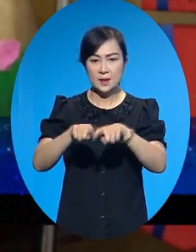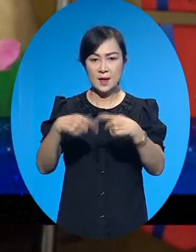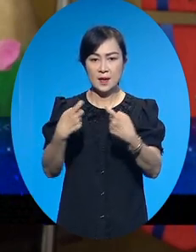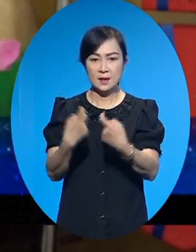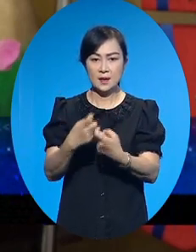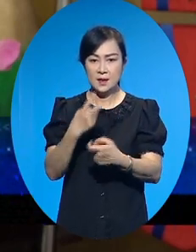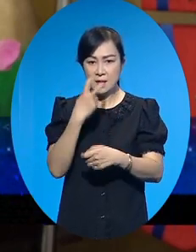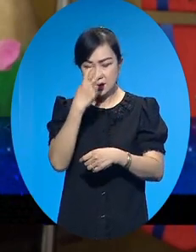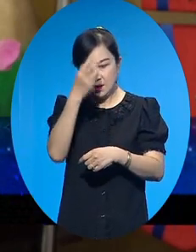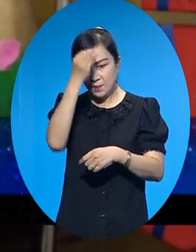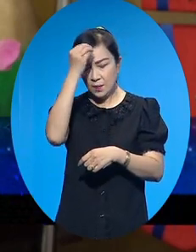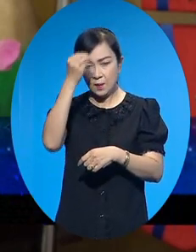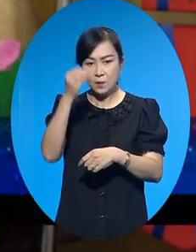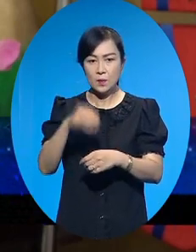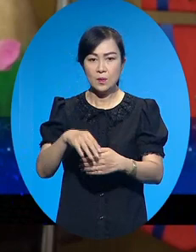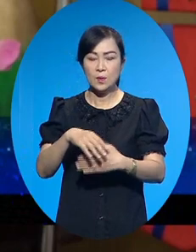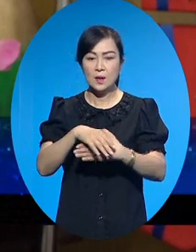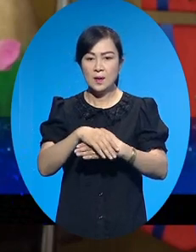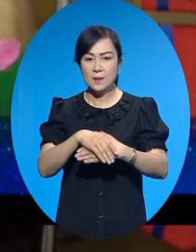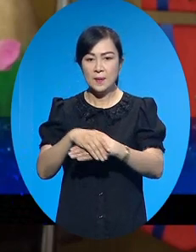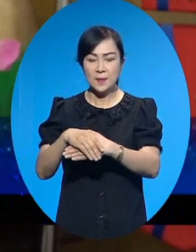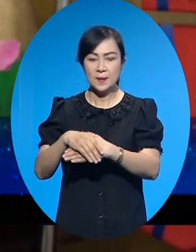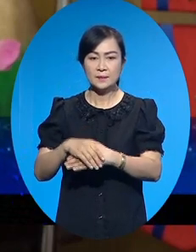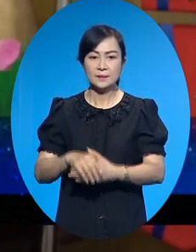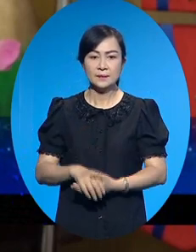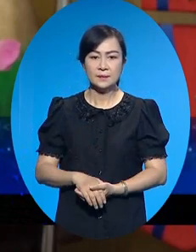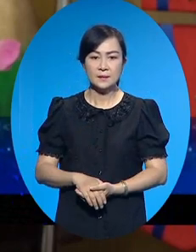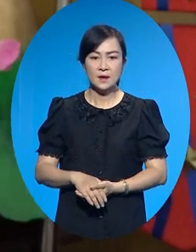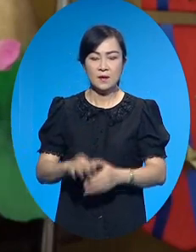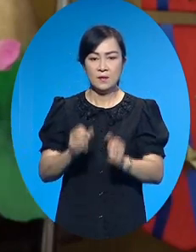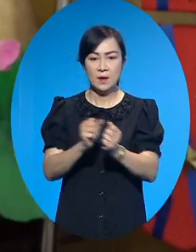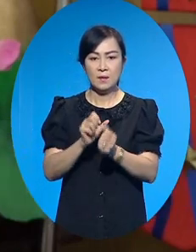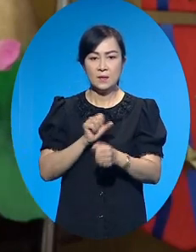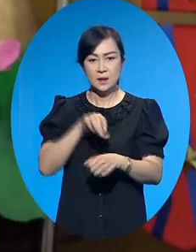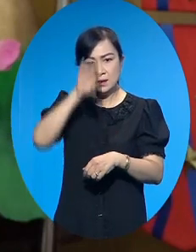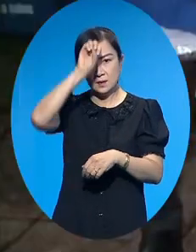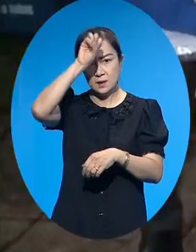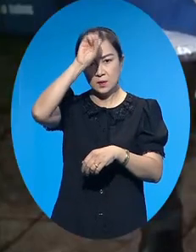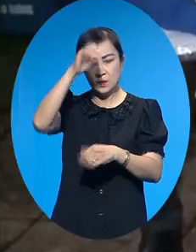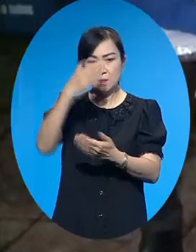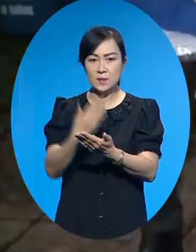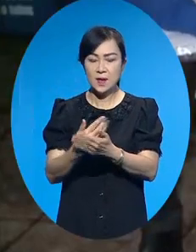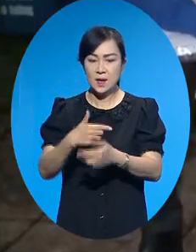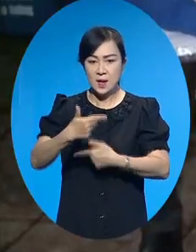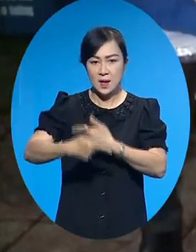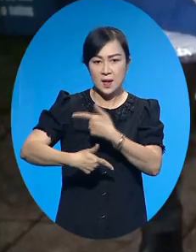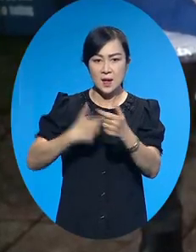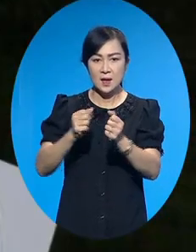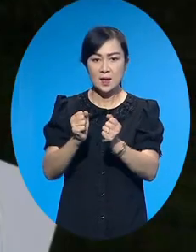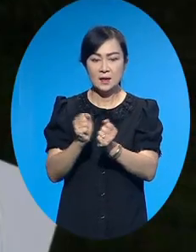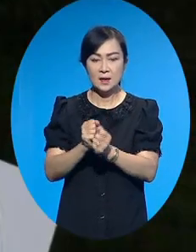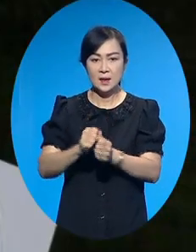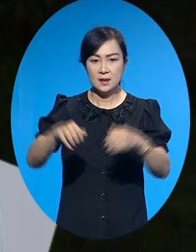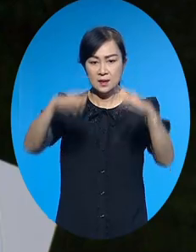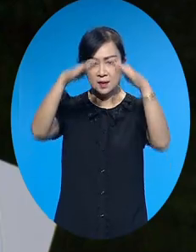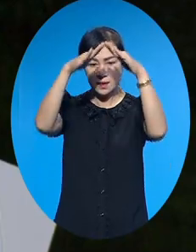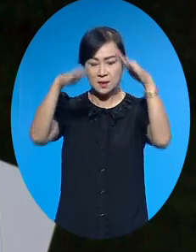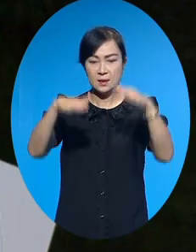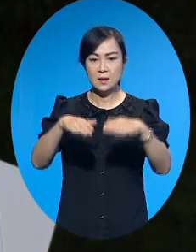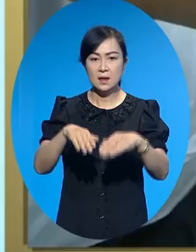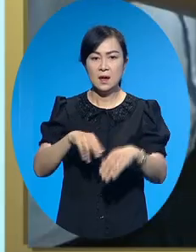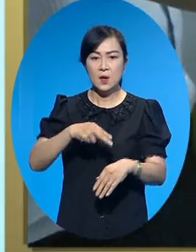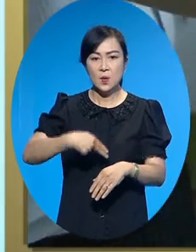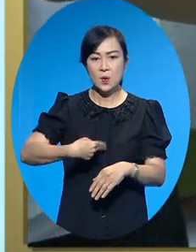để xem tình hình học tập của các bạn. Ngoài ra cũng có phối hợp với Sở Giáo dục để liên hệ với lại các trường có quan